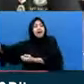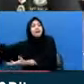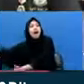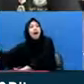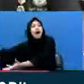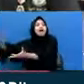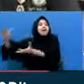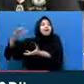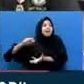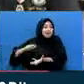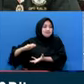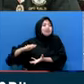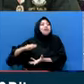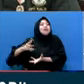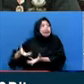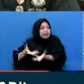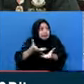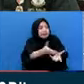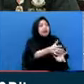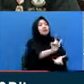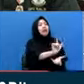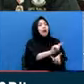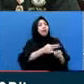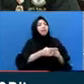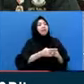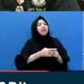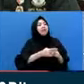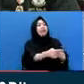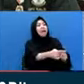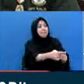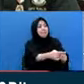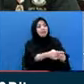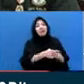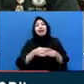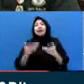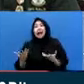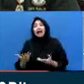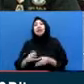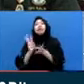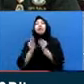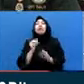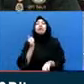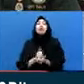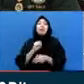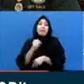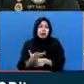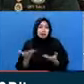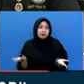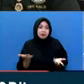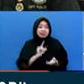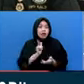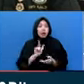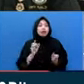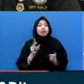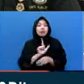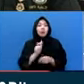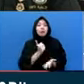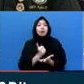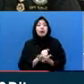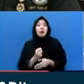ini yang betul ee dipesan oleh pemerintah untuk perayaan 17 Agustus nanti kalau yang Dit tootal yang